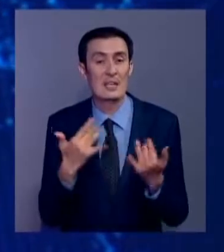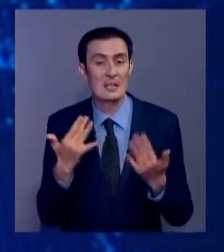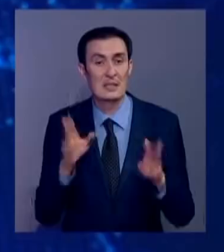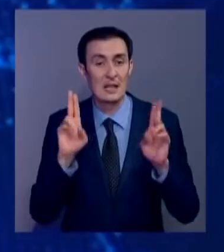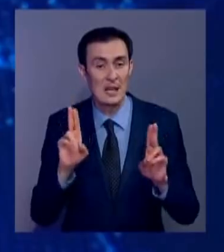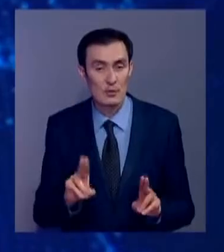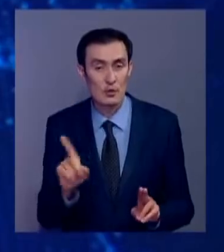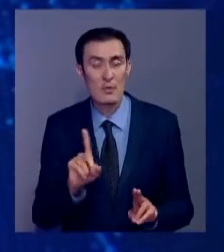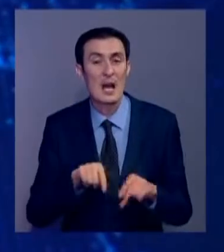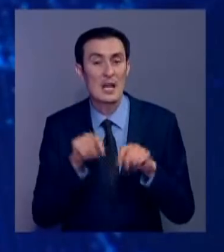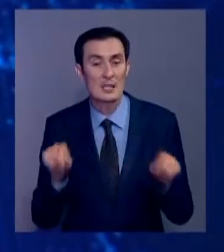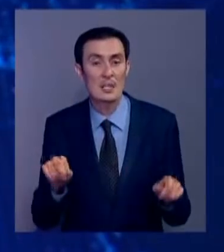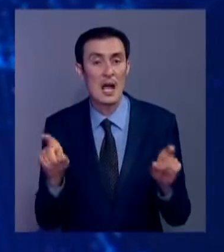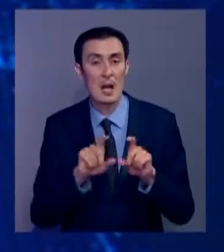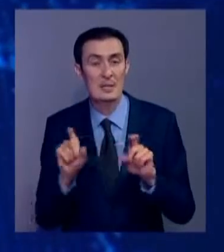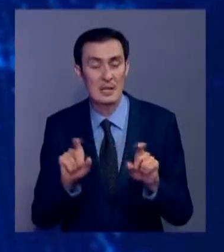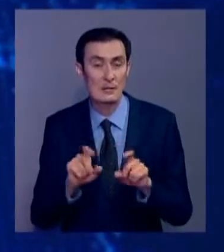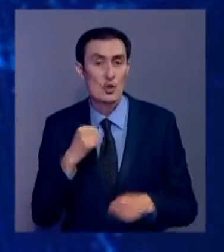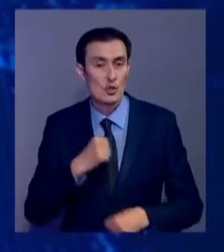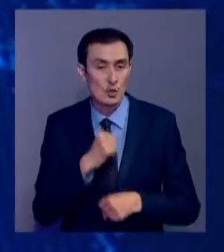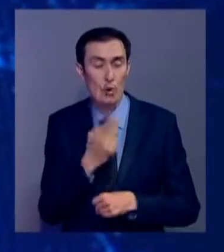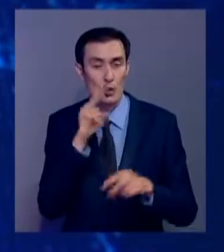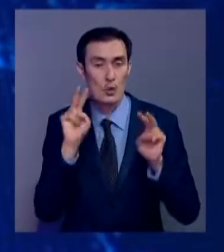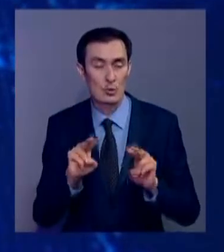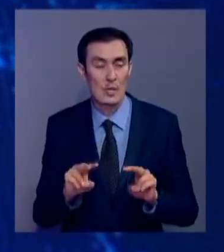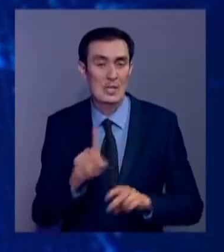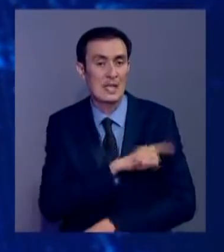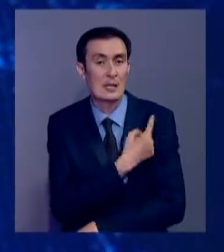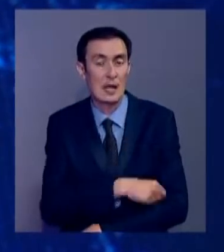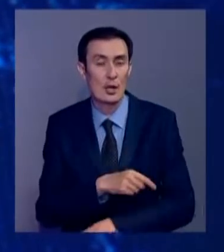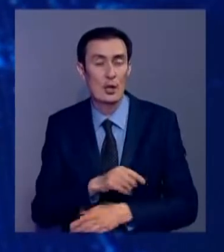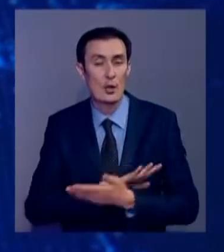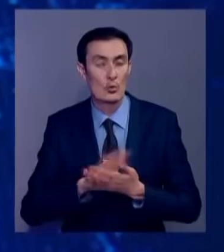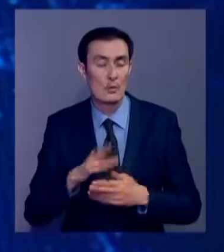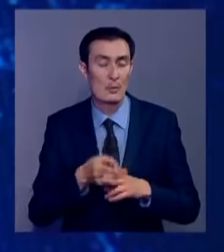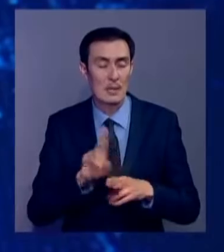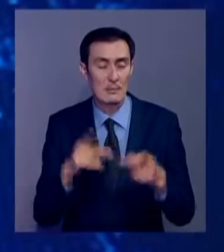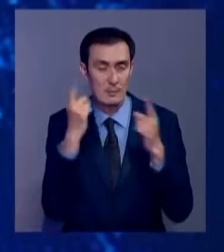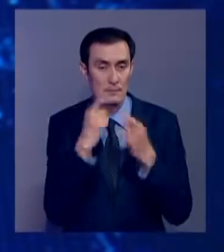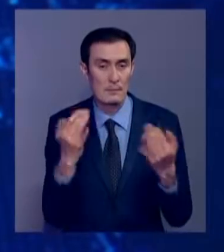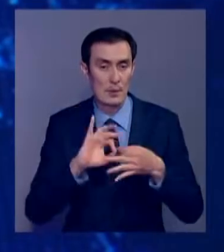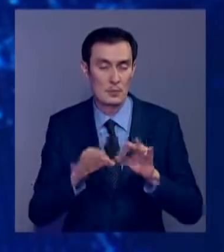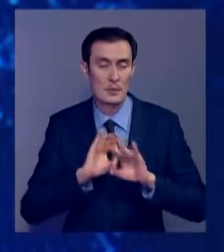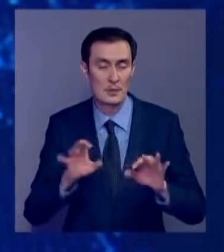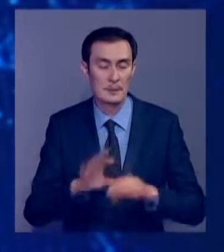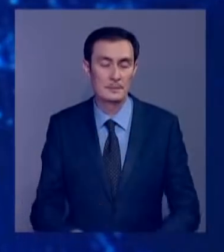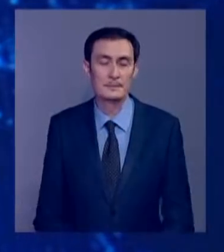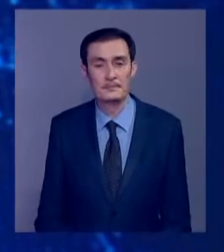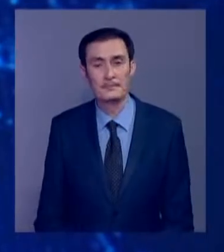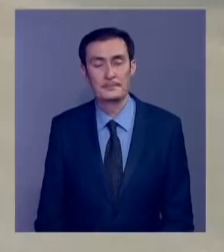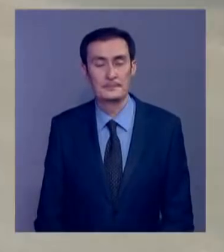для открывающихся объектов – строгое соблюдение санитарных норм. Подробности у нашего корреспондента в регионе.